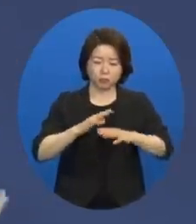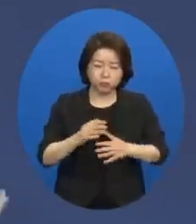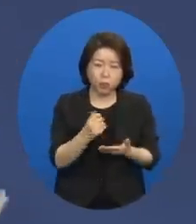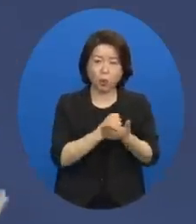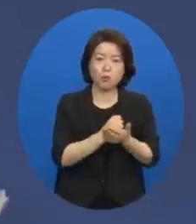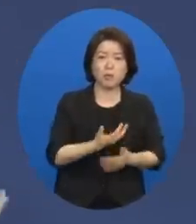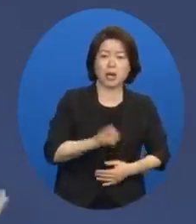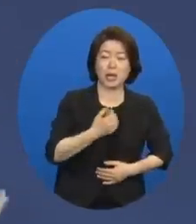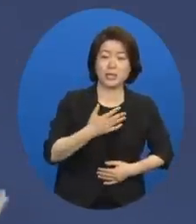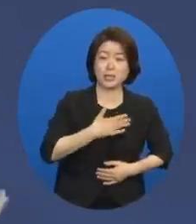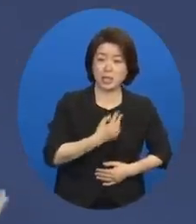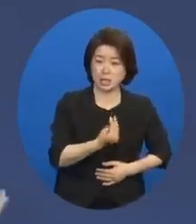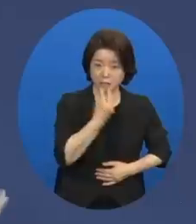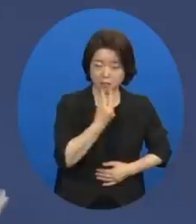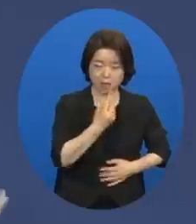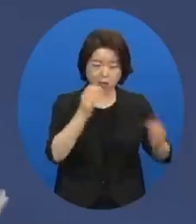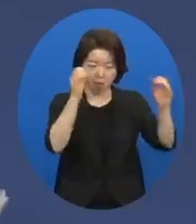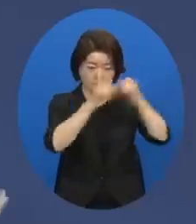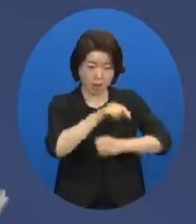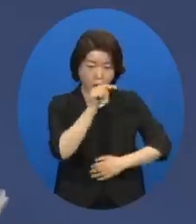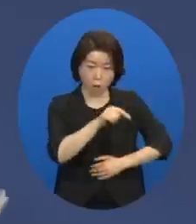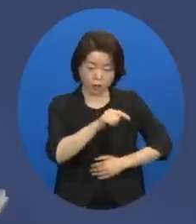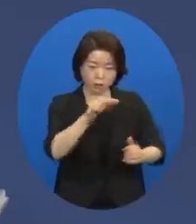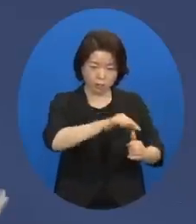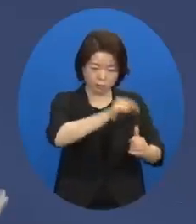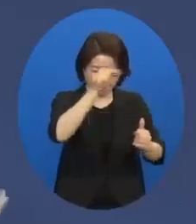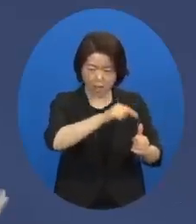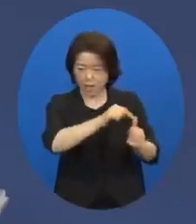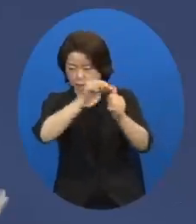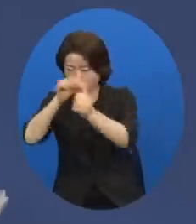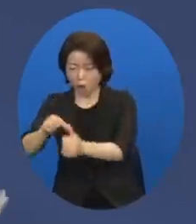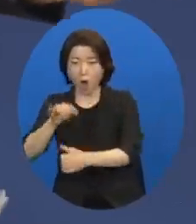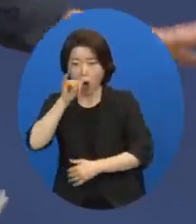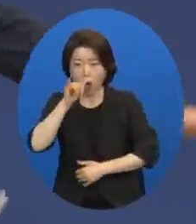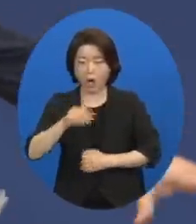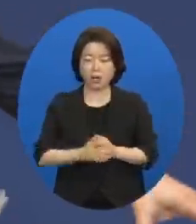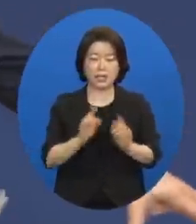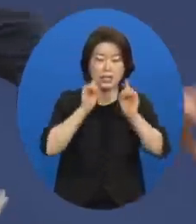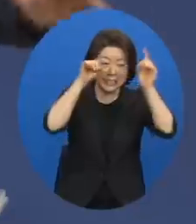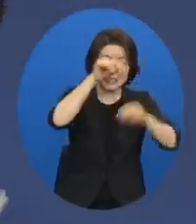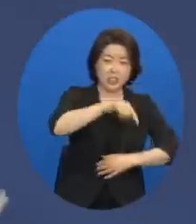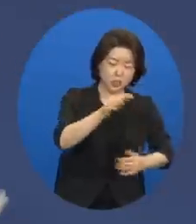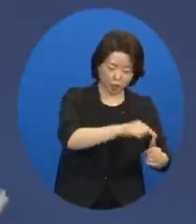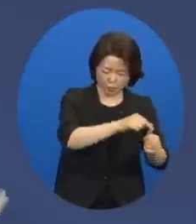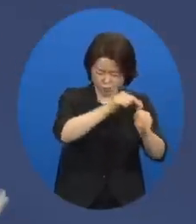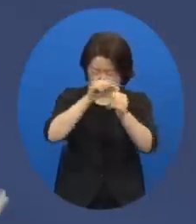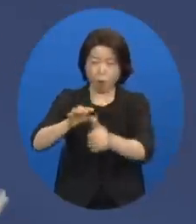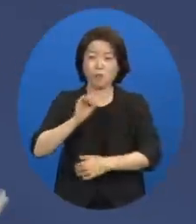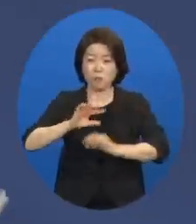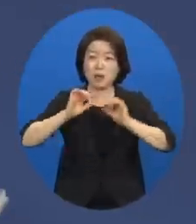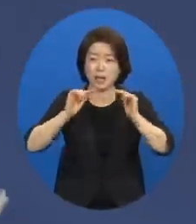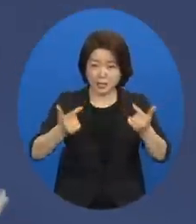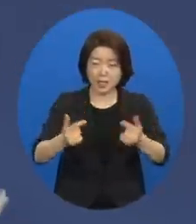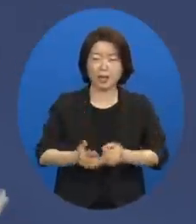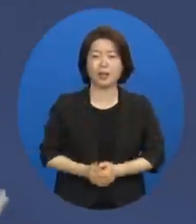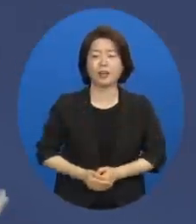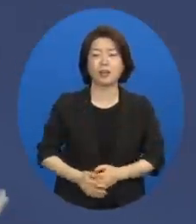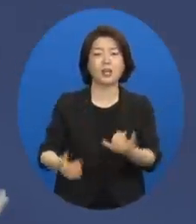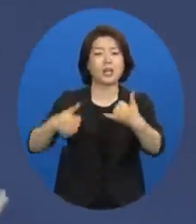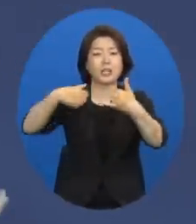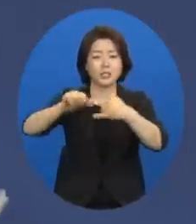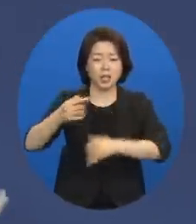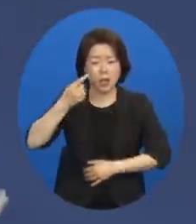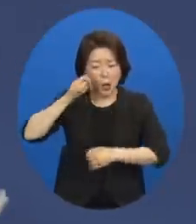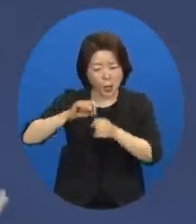운명을 가지고 있는 내 생명을 파멸해서 속량하실 뿐만 아니라 지옥의 저주에서 건져낼 뿐만 아니라 인자와